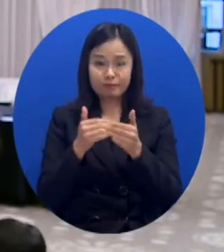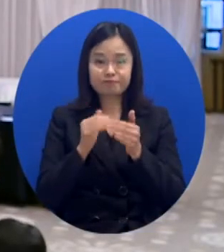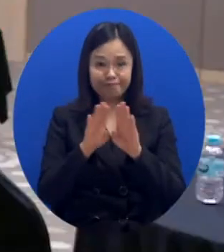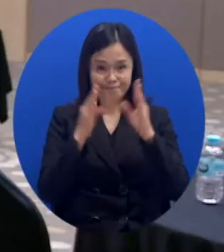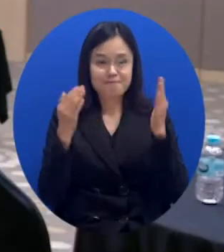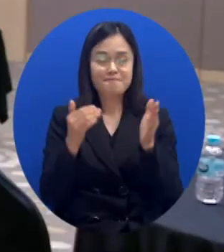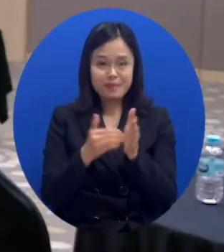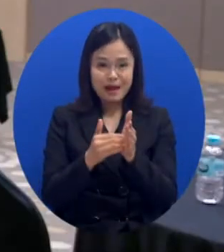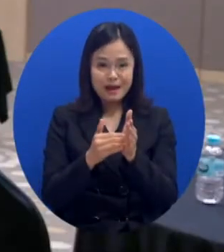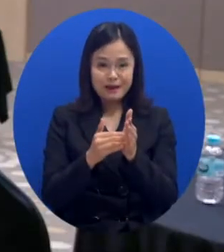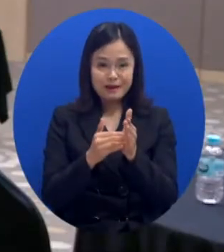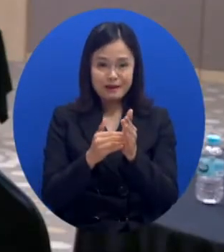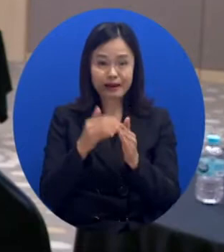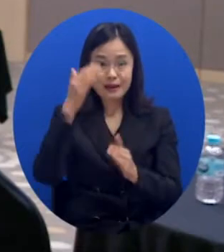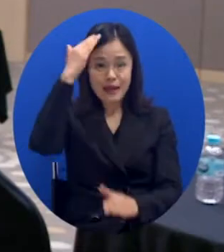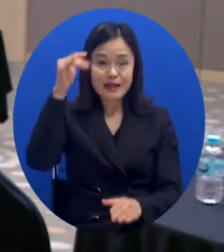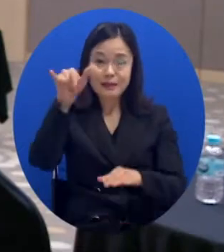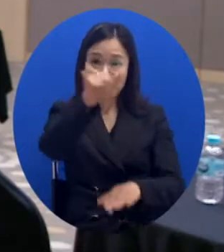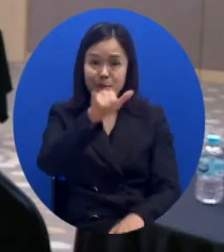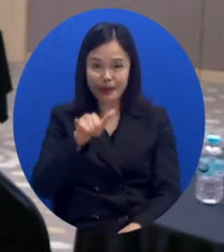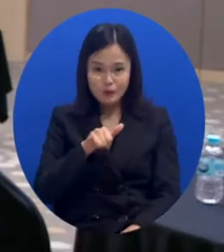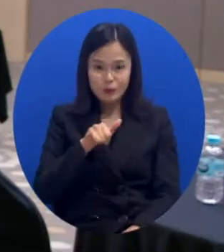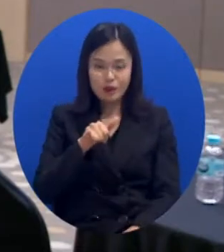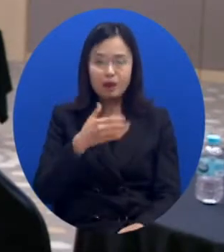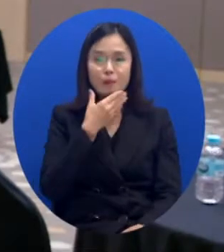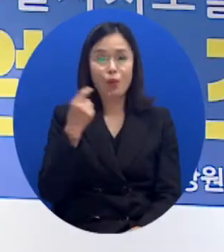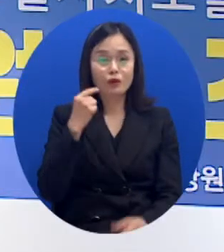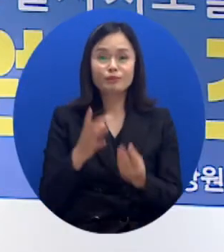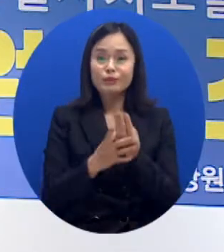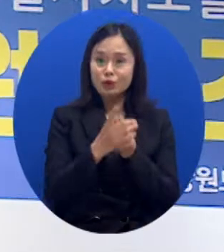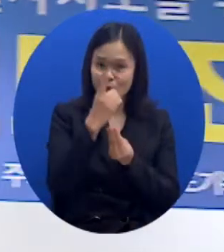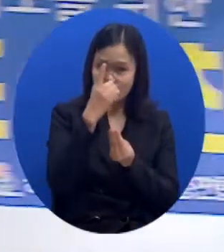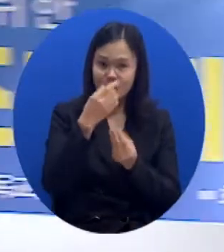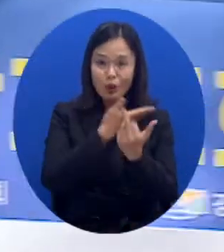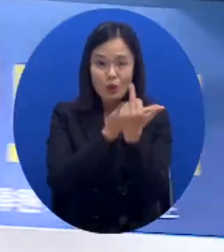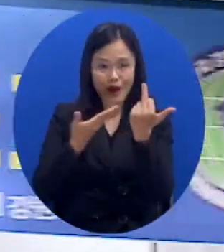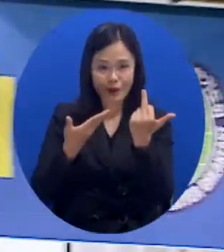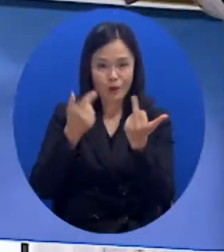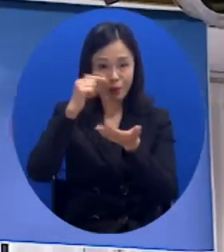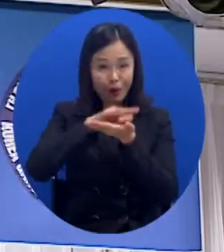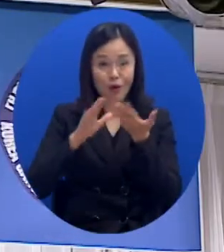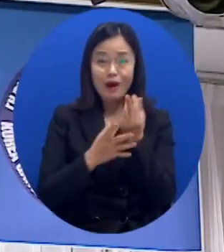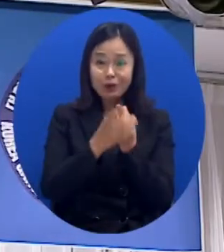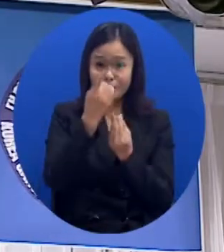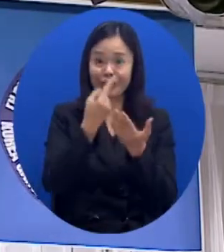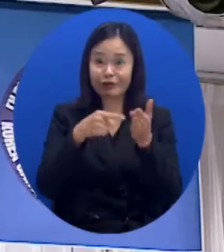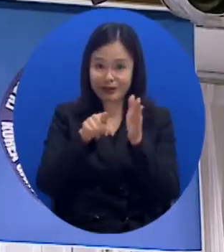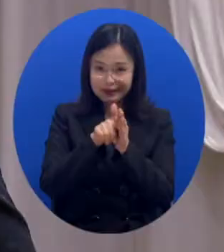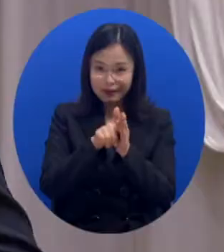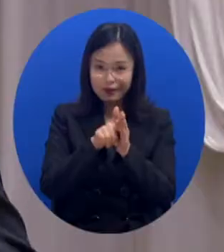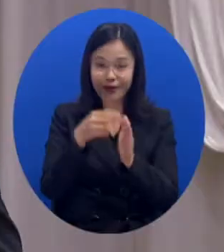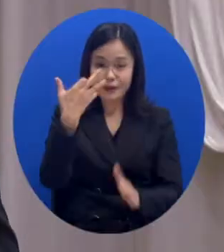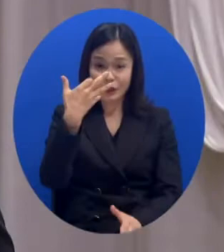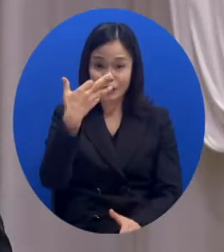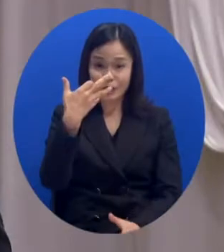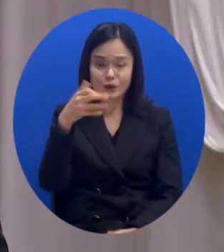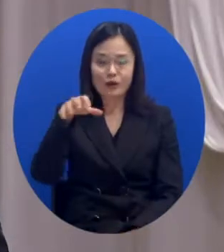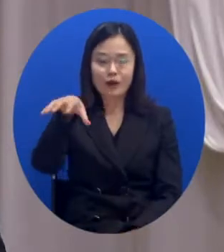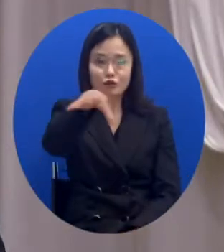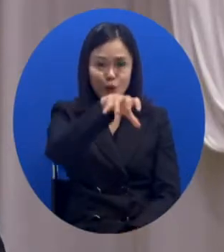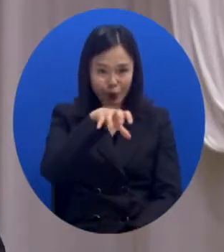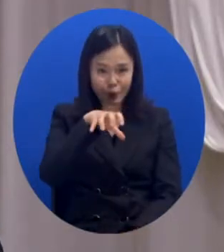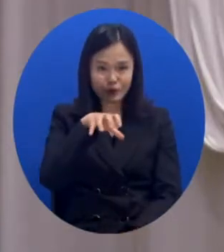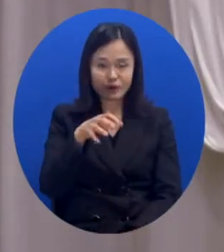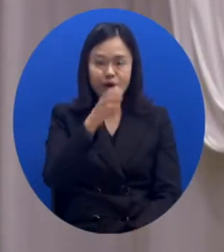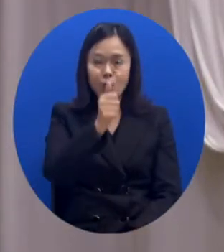복음 토 일과 강원도 평화 특별자치도 를 위한 조찬 기도회 든 강원도 18개 시 군 연합회 회장